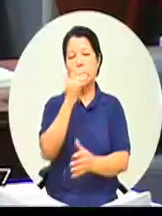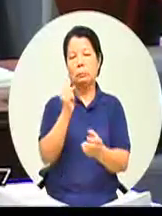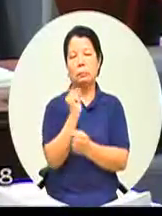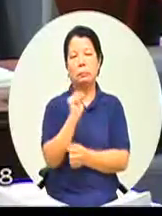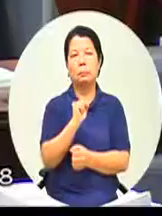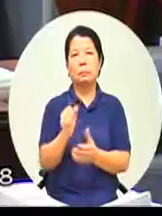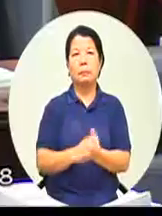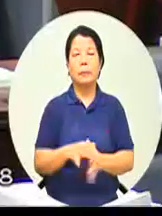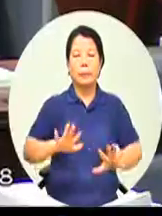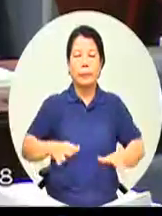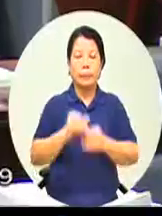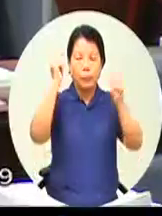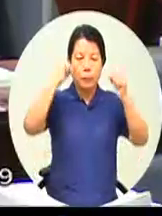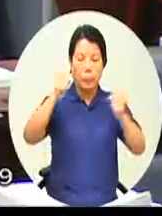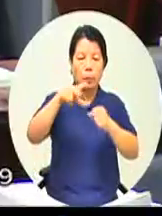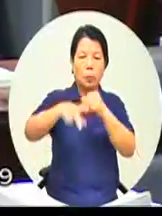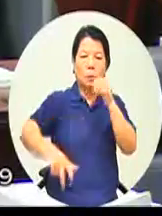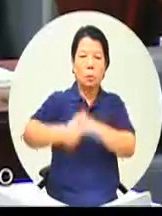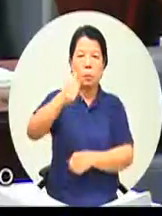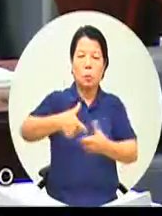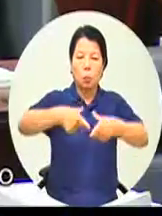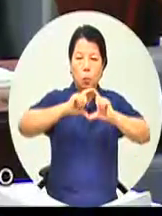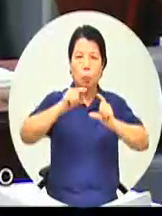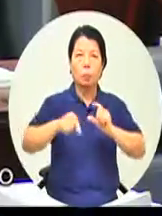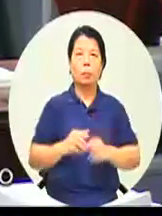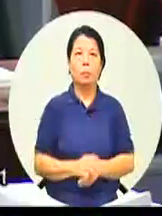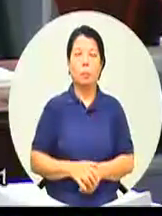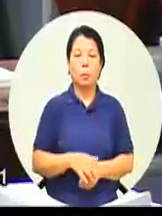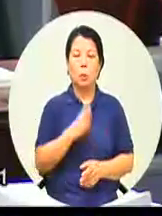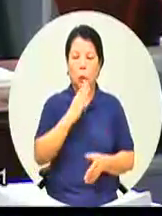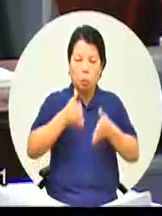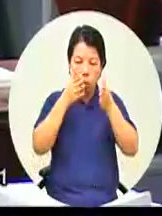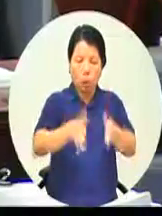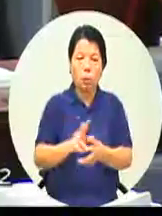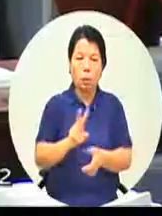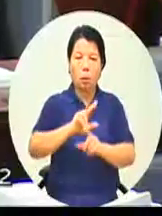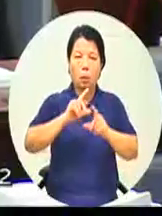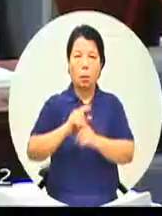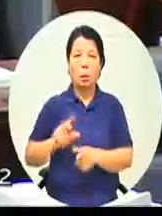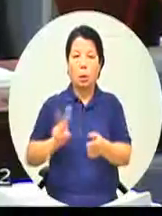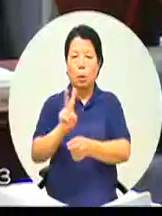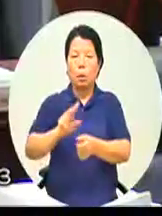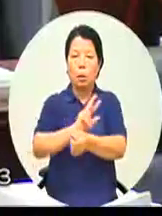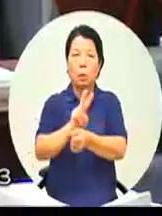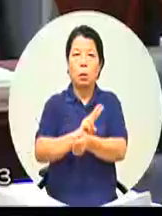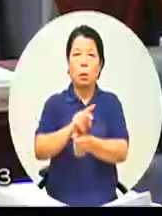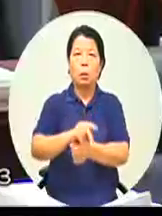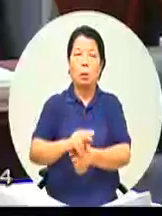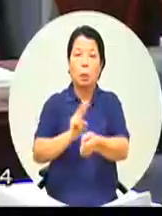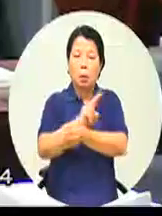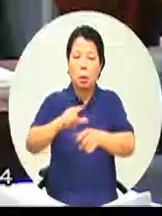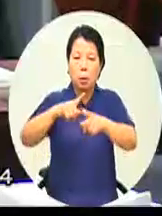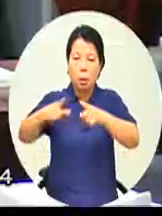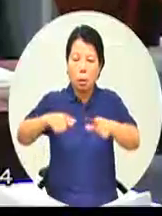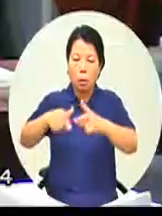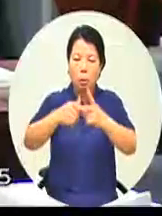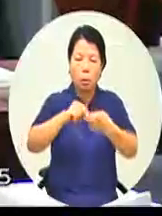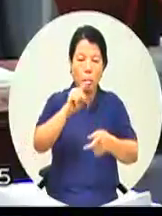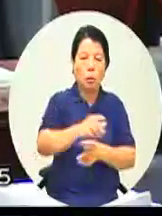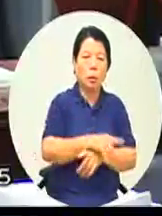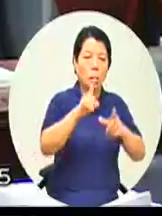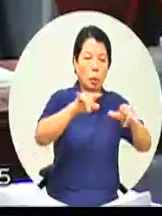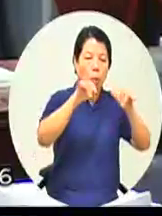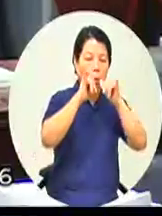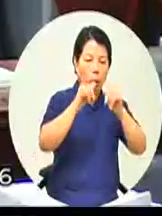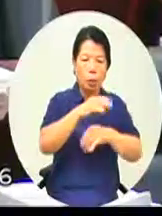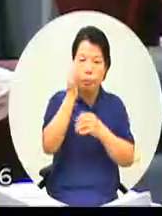我们体育处哈、哦、处长，你来答复一下来。咱会当针对林门甲大寮吼，咱找地来建设，好唔好？来。